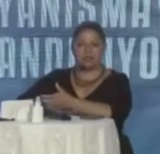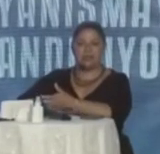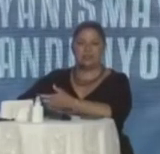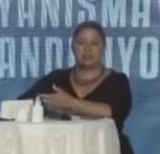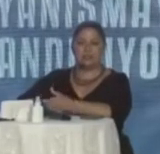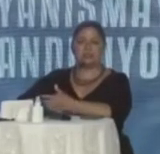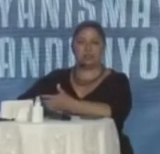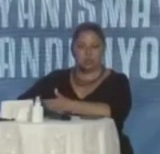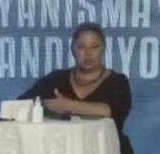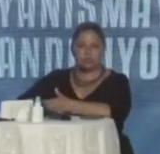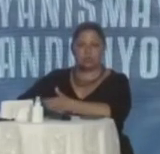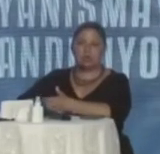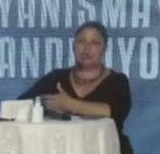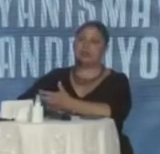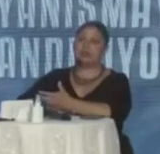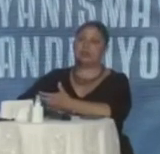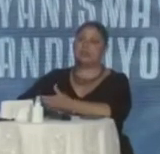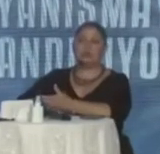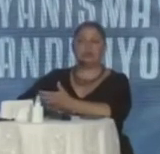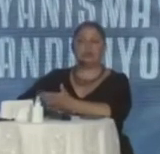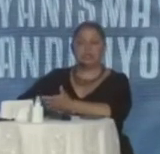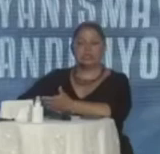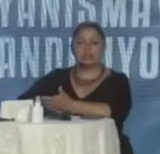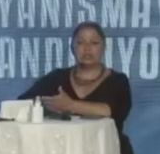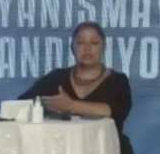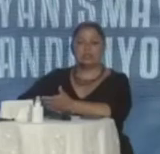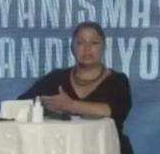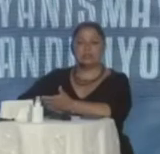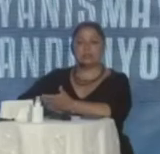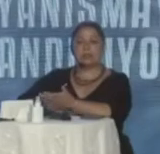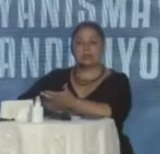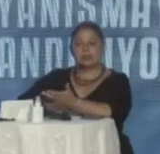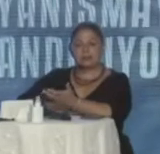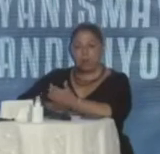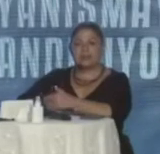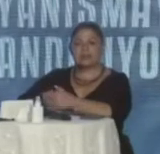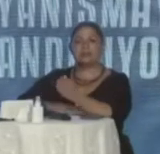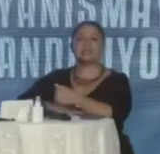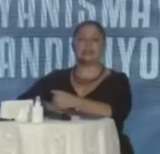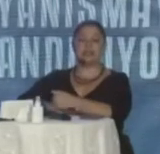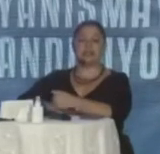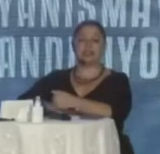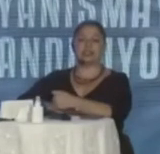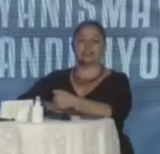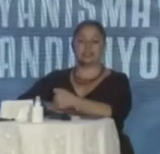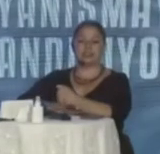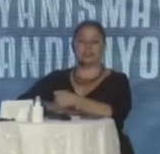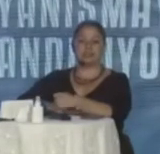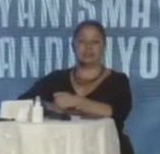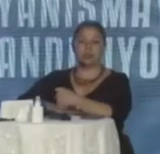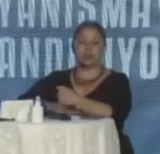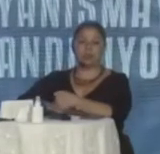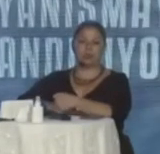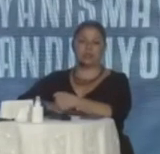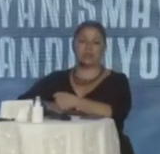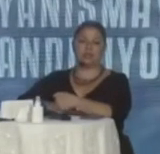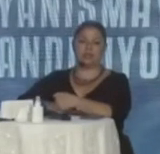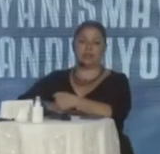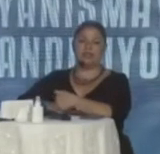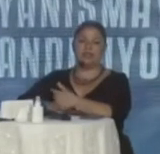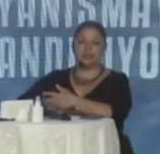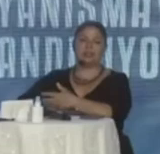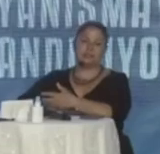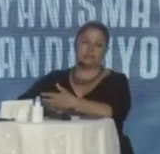alanları, ciddi bir çöküş. İşte bütün bunların doğanın bize yaşattığı bir kötü